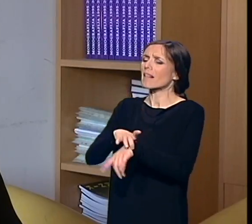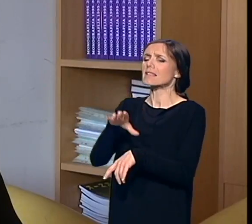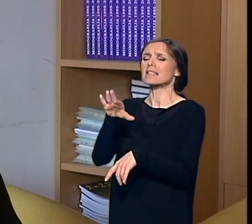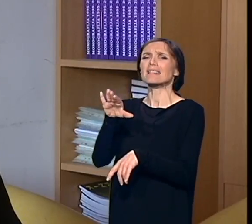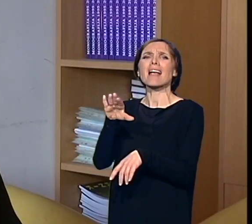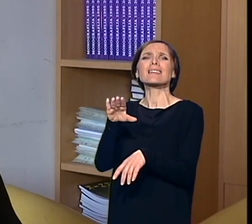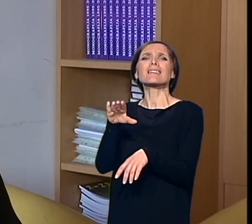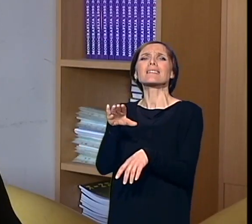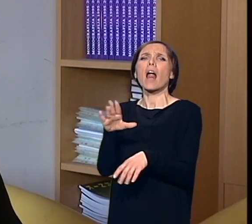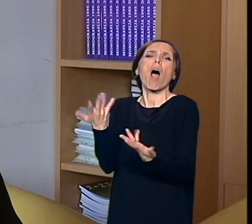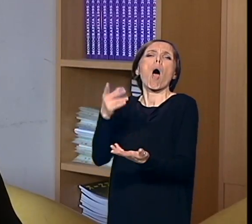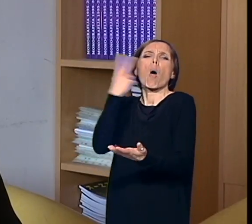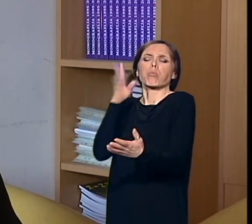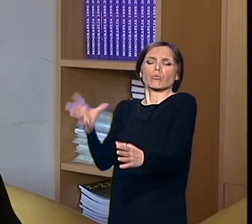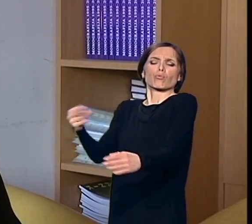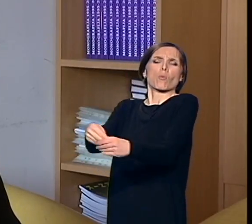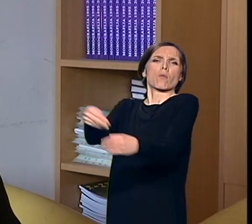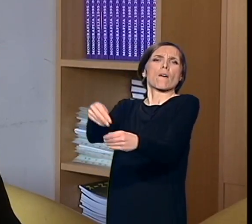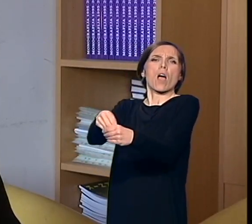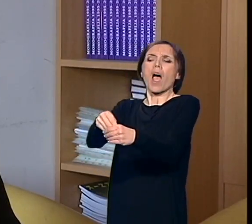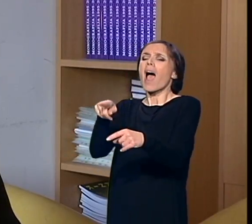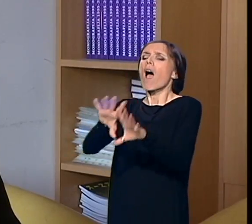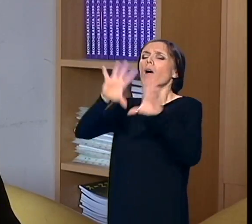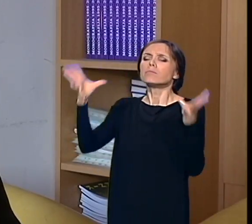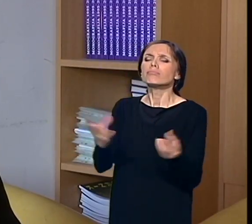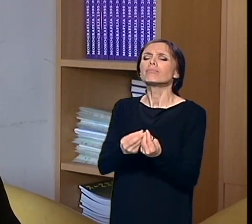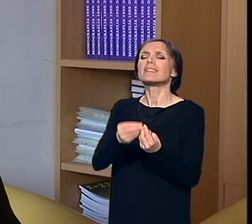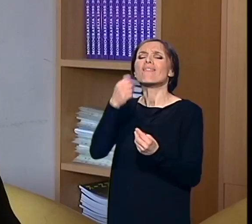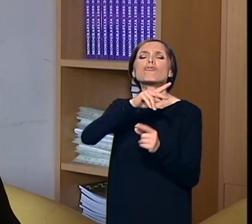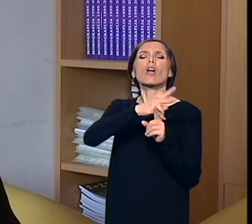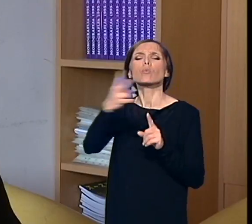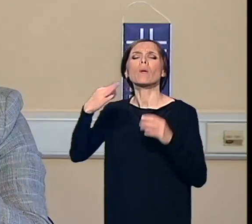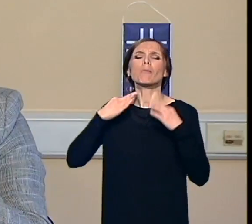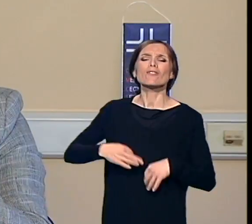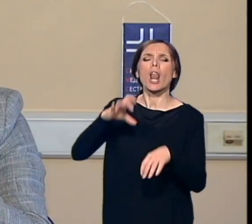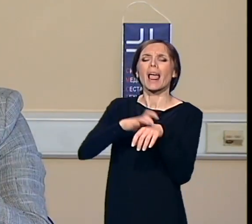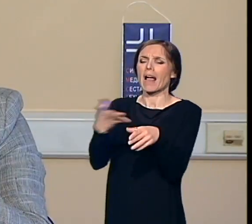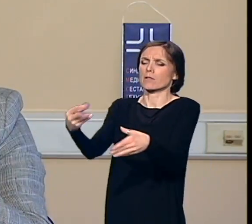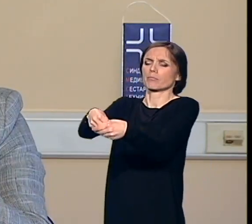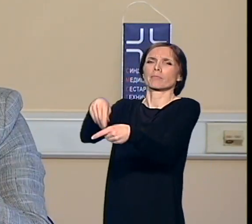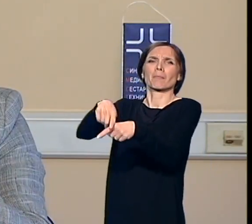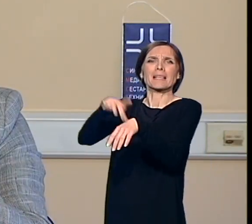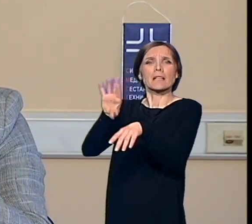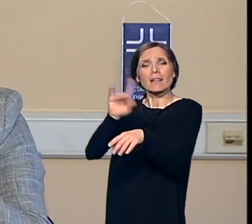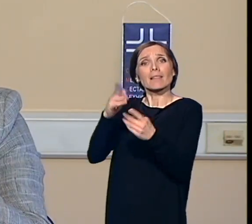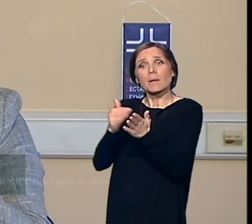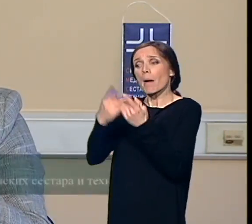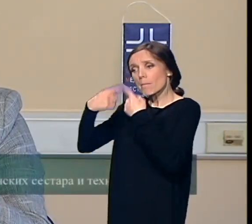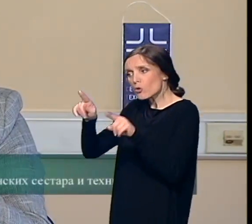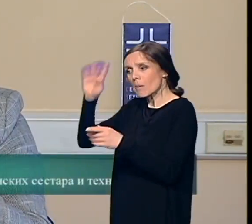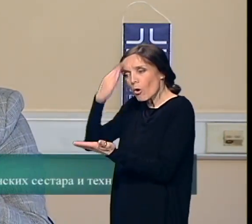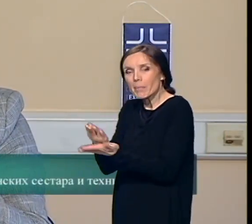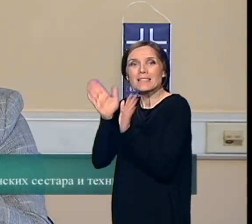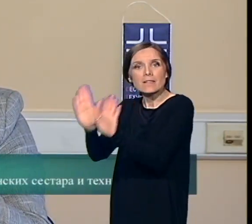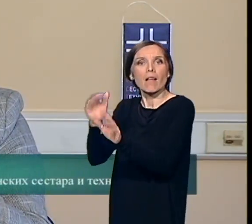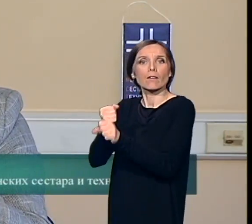sestre podrazumevaju uz usluge ostalih profesionalaca. Mi nemamo tačan podatak i sigurna sam da